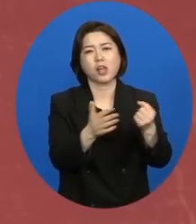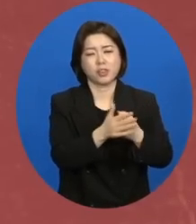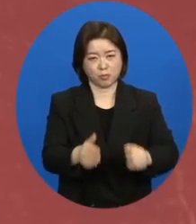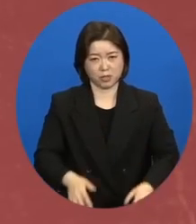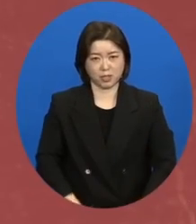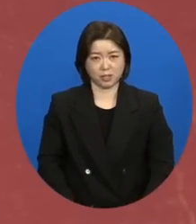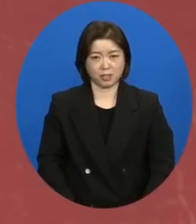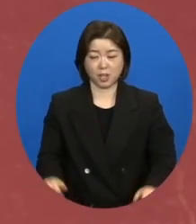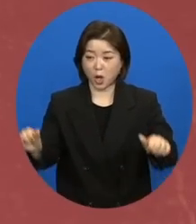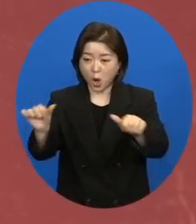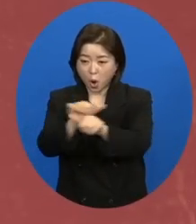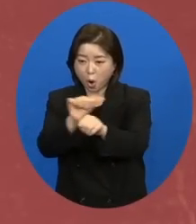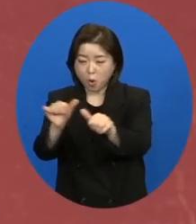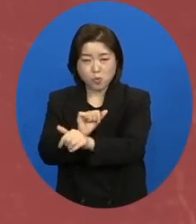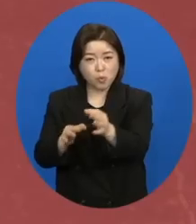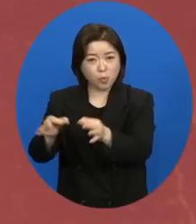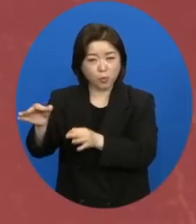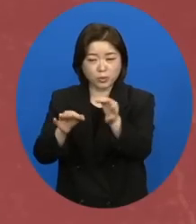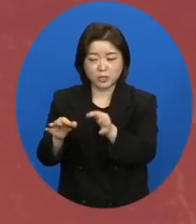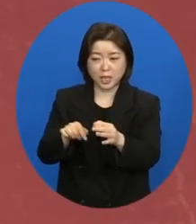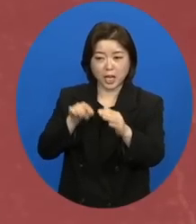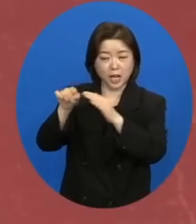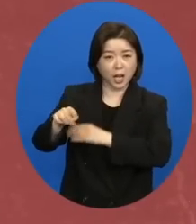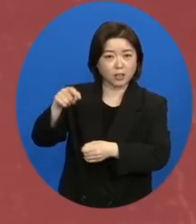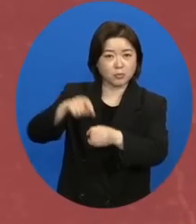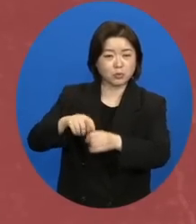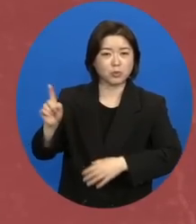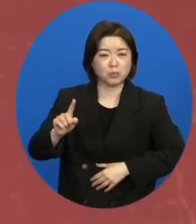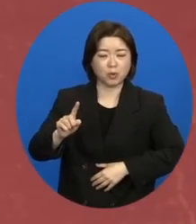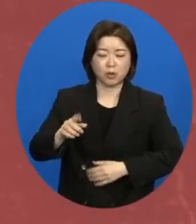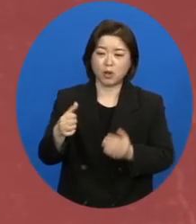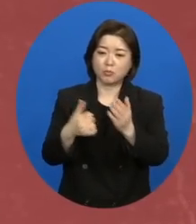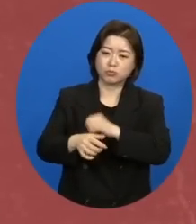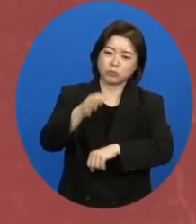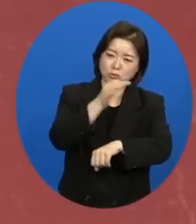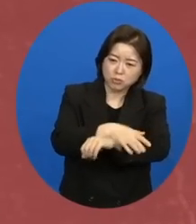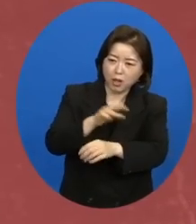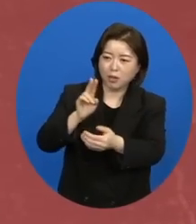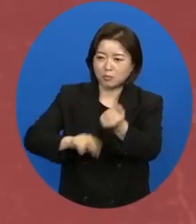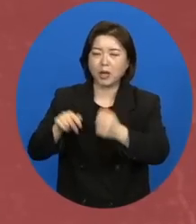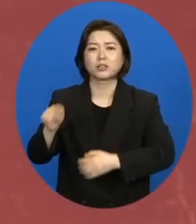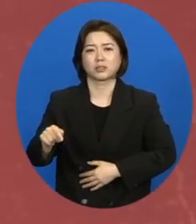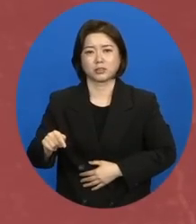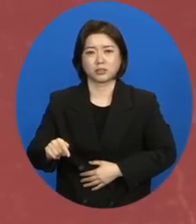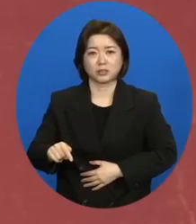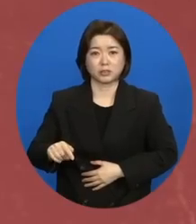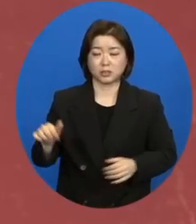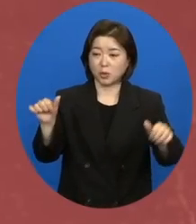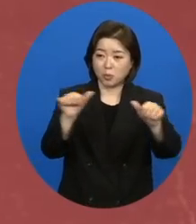돼요? 물건을 팔든지 사든지 가는 건데 5일장 보고 왔대요.